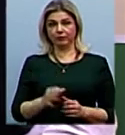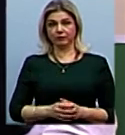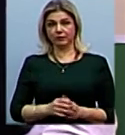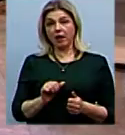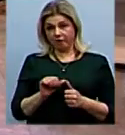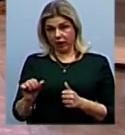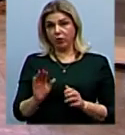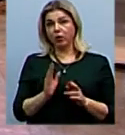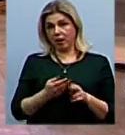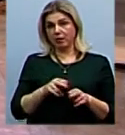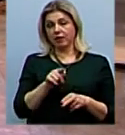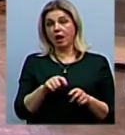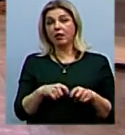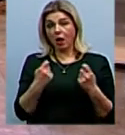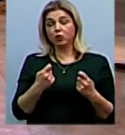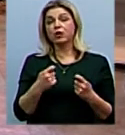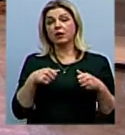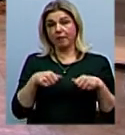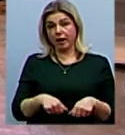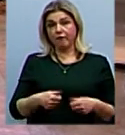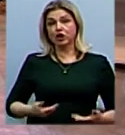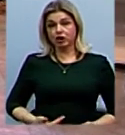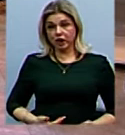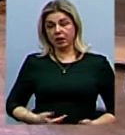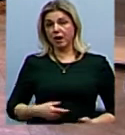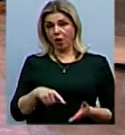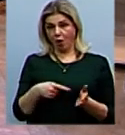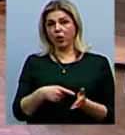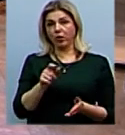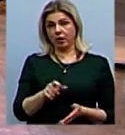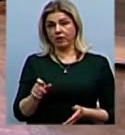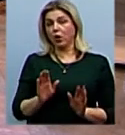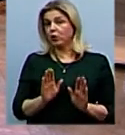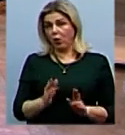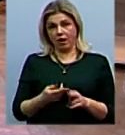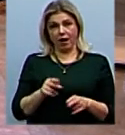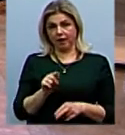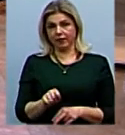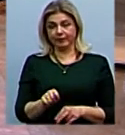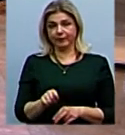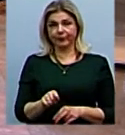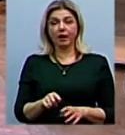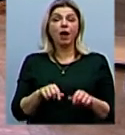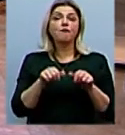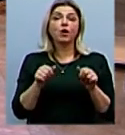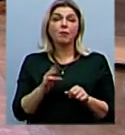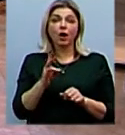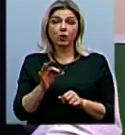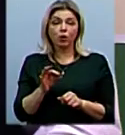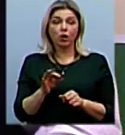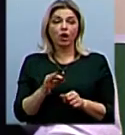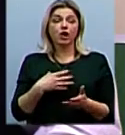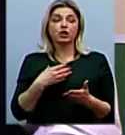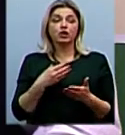це? Ну так, да, нарушено право жителей, горожан. Только это. Угу. То есть, формальний признак, от своє